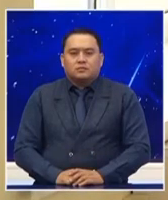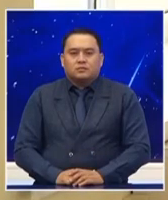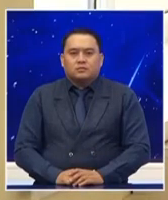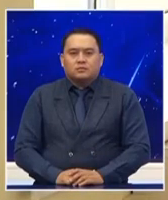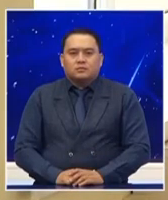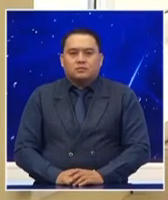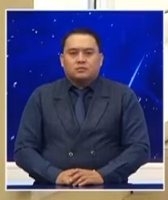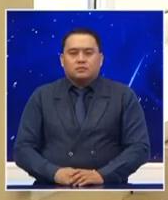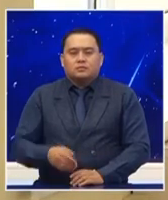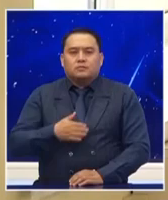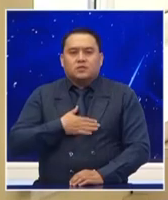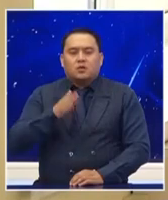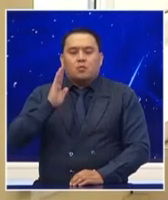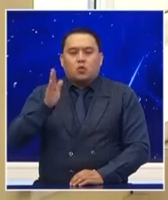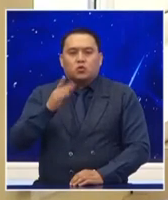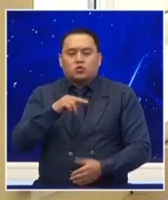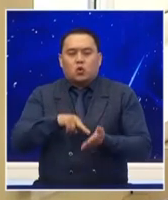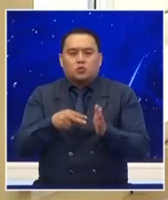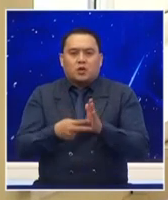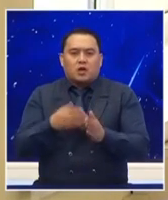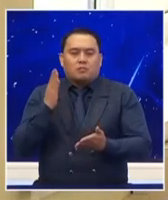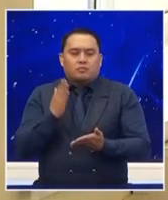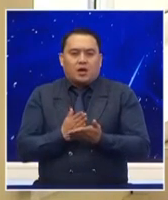Болашақта әлі де бізде жоспарларымыз бар. Ильяс